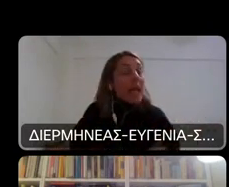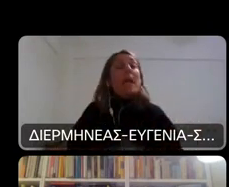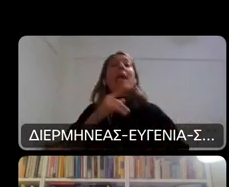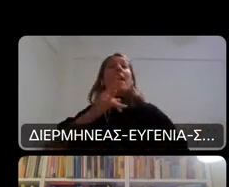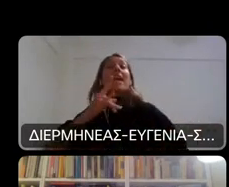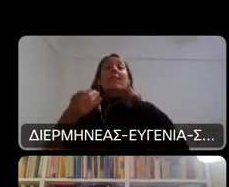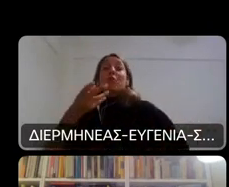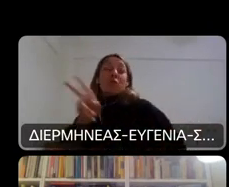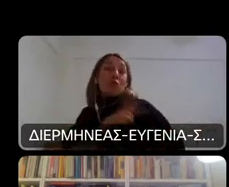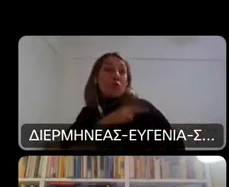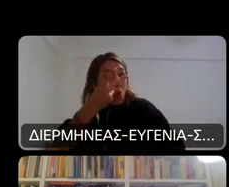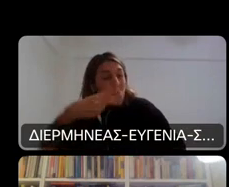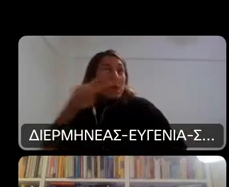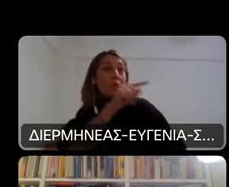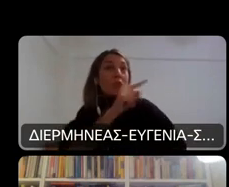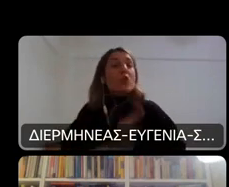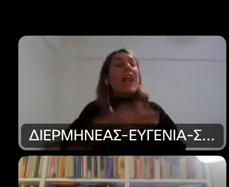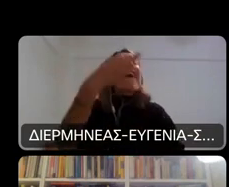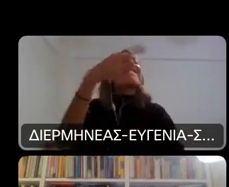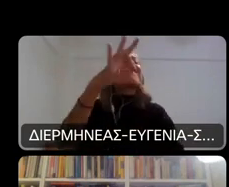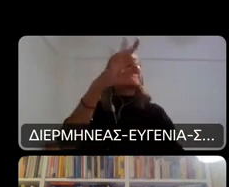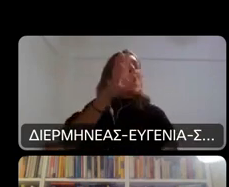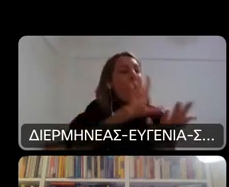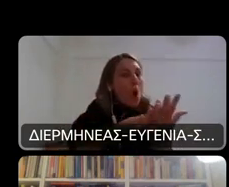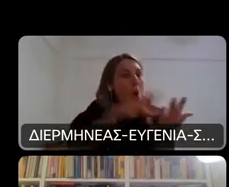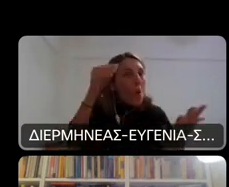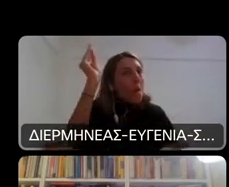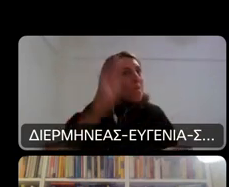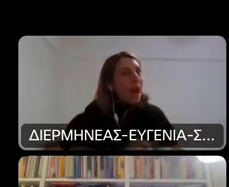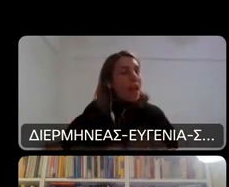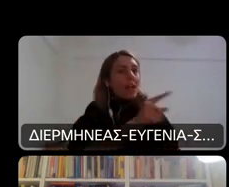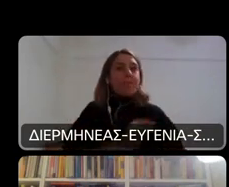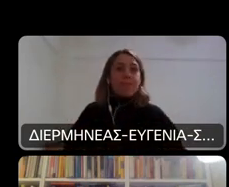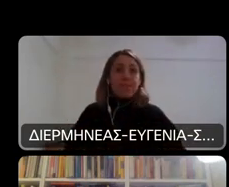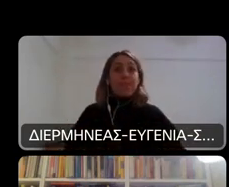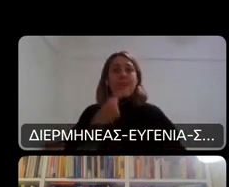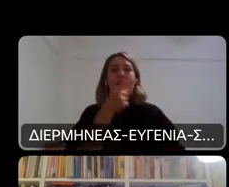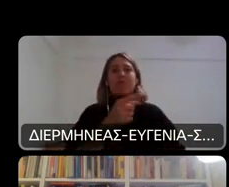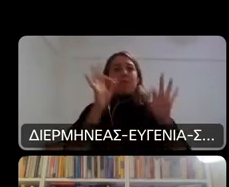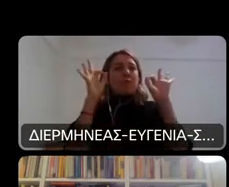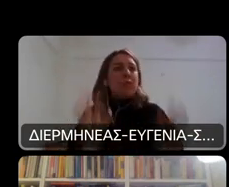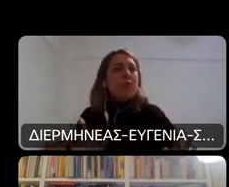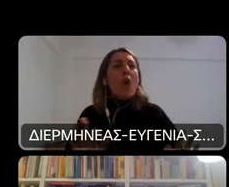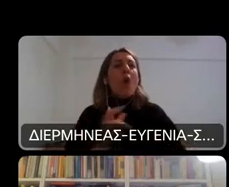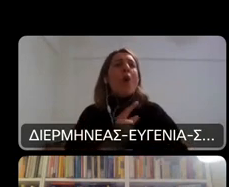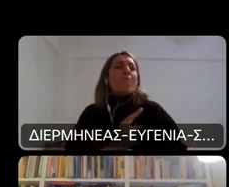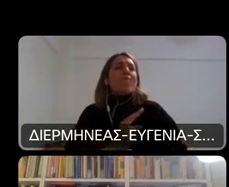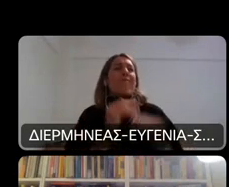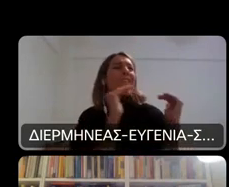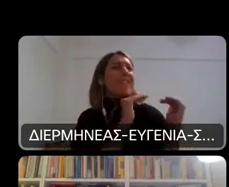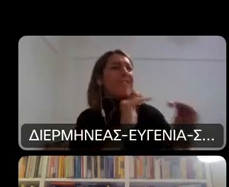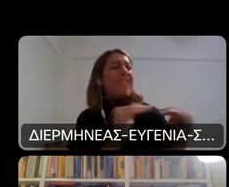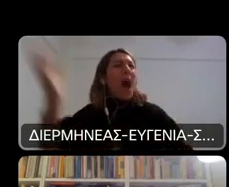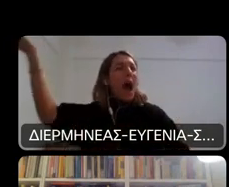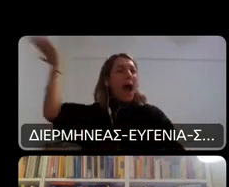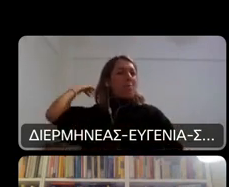φύλου. Το φύλο εκλαμβάνεται πλέον όχι ως διαδική, στατική, ομοιογενής,